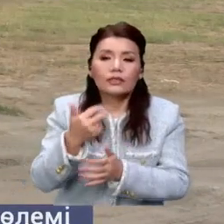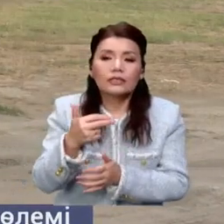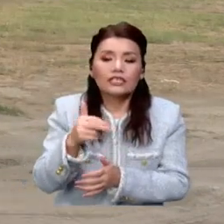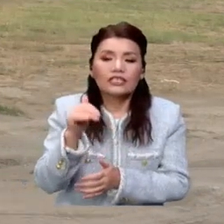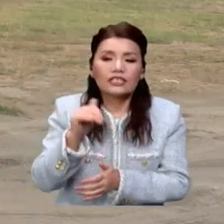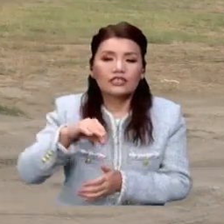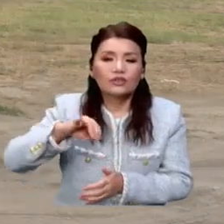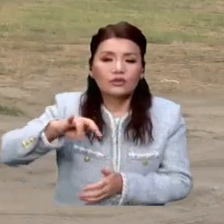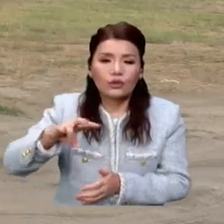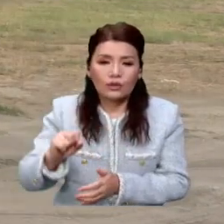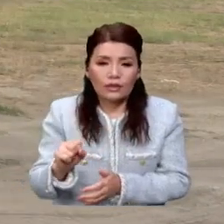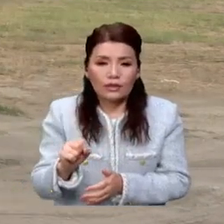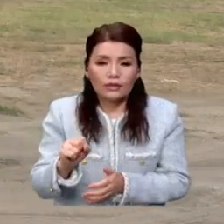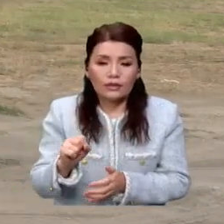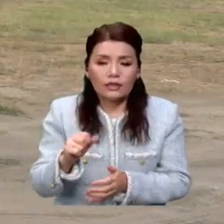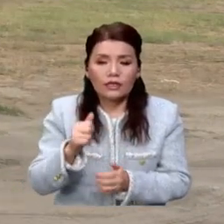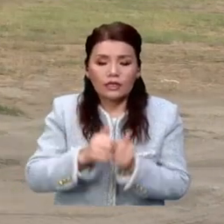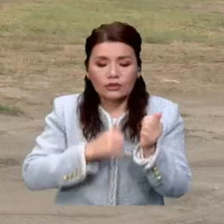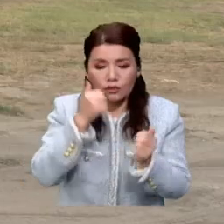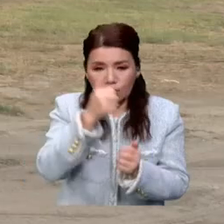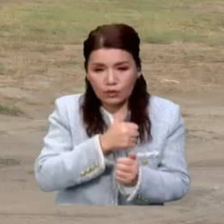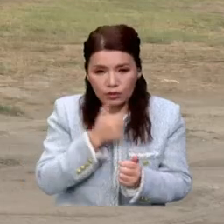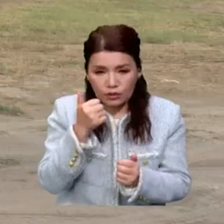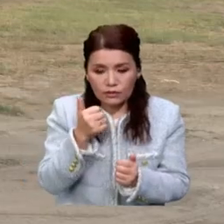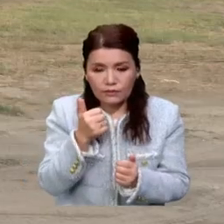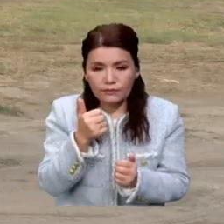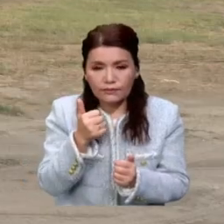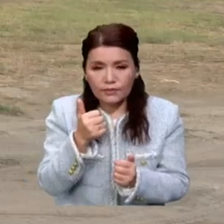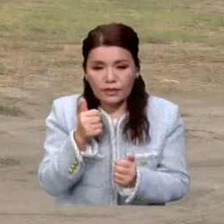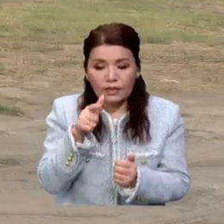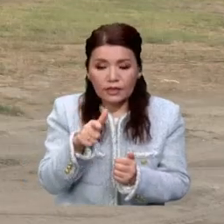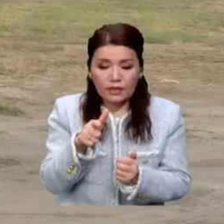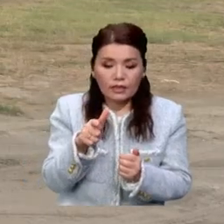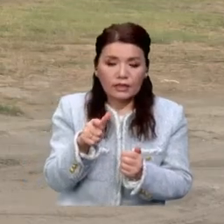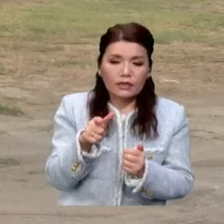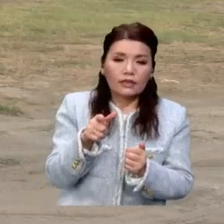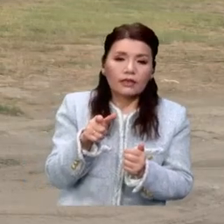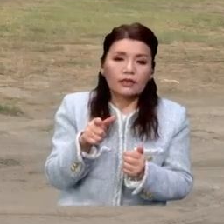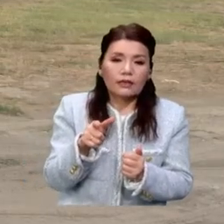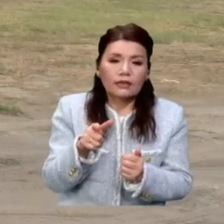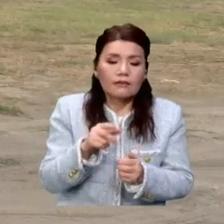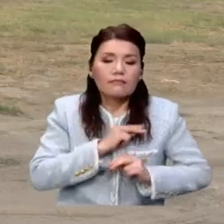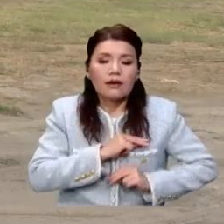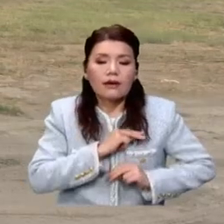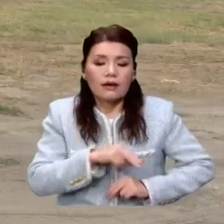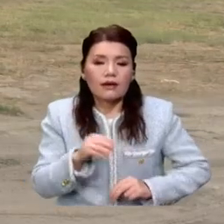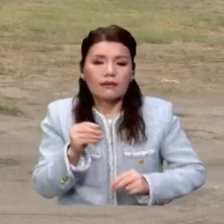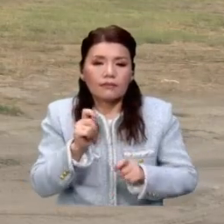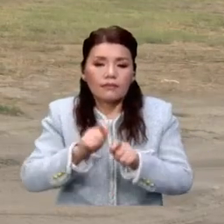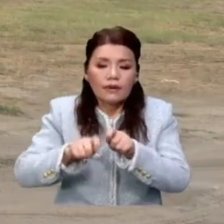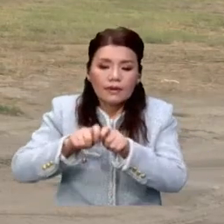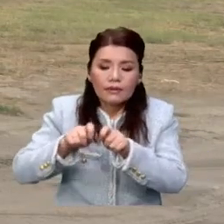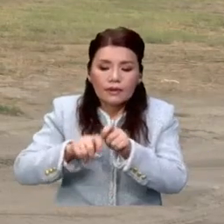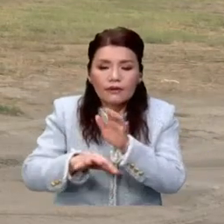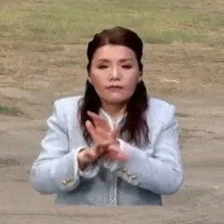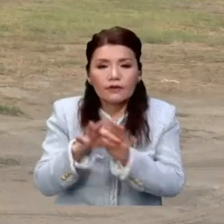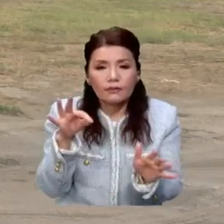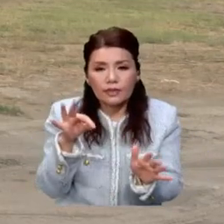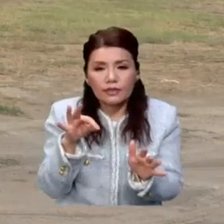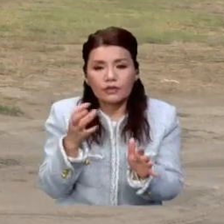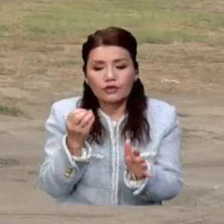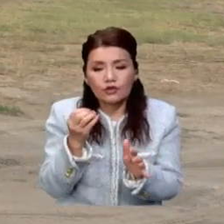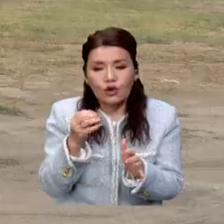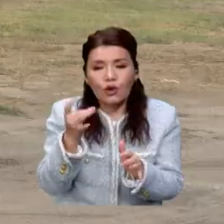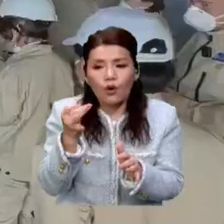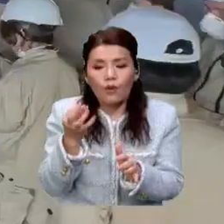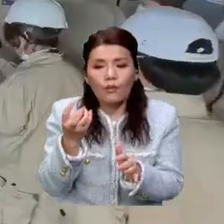тонн цианида натрия ежегодно. И в качестве партнера по финансированию был выбран также АО